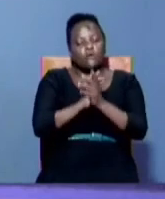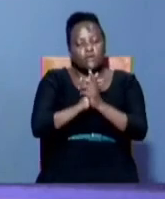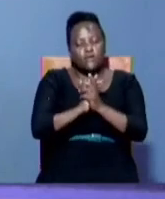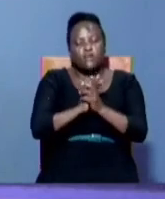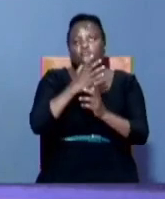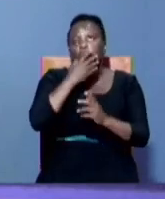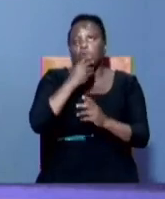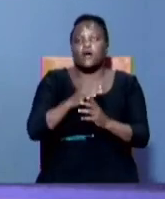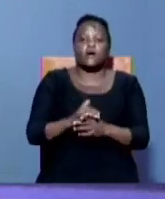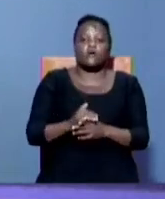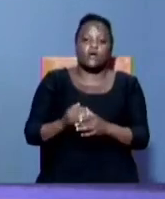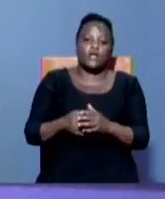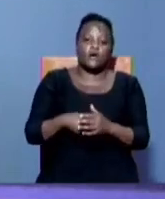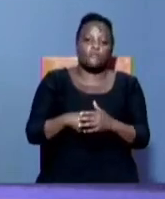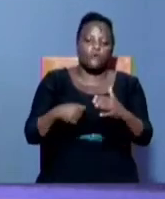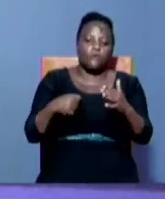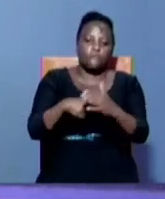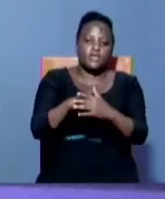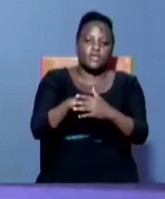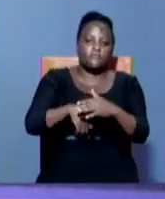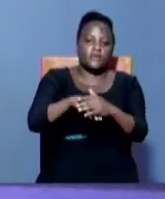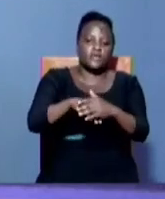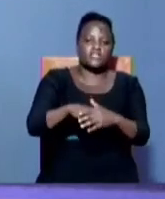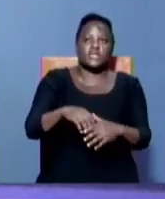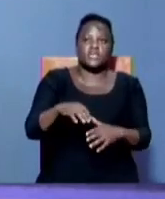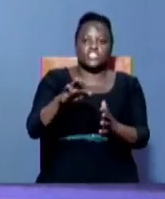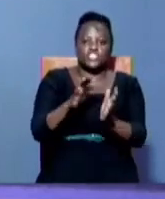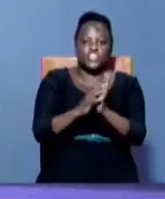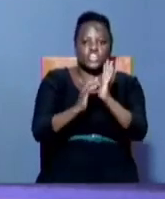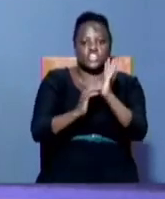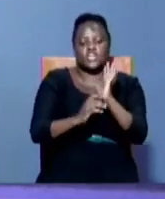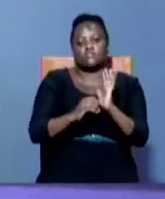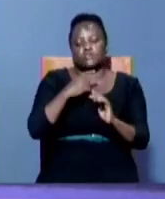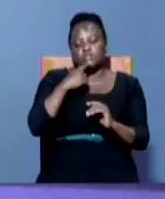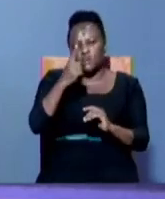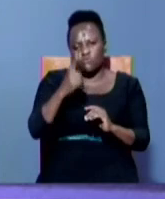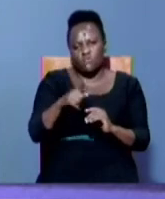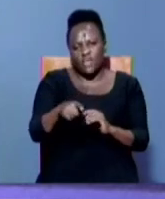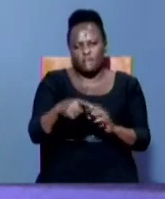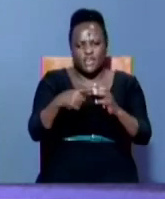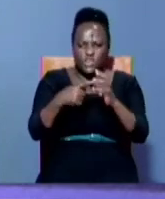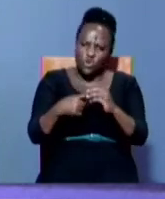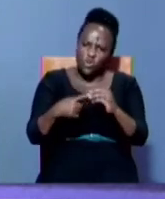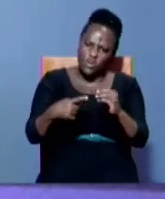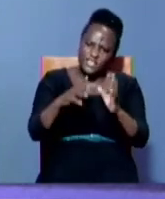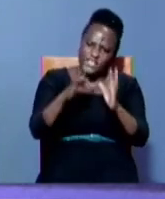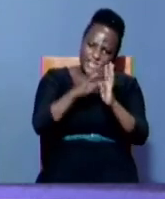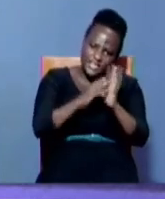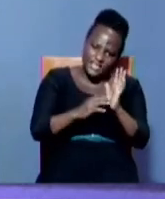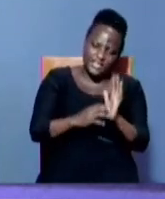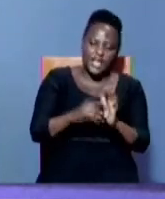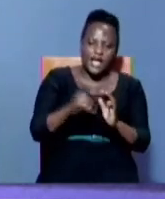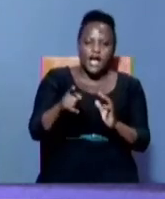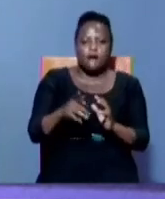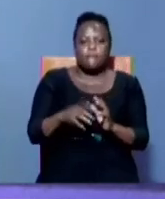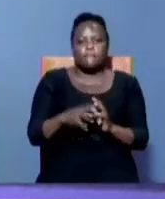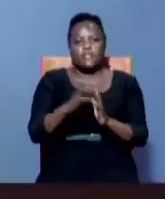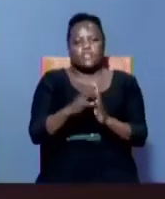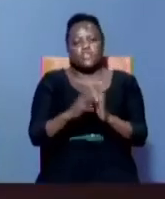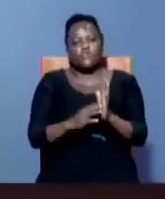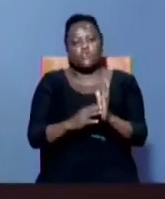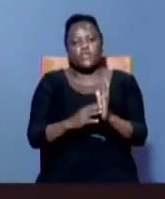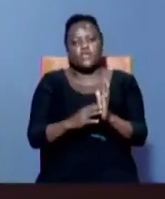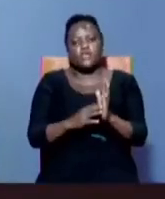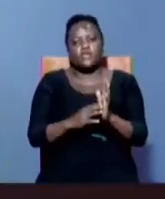wanapopiga teke sheria. Tunataka tuone, maana hapa ni kidole cha sheria, hapa ni kidole cha neema, hapa ni pale